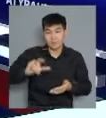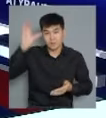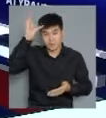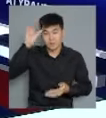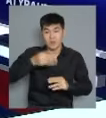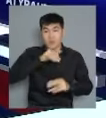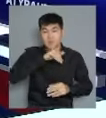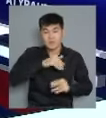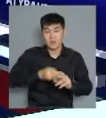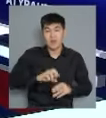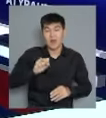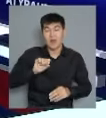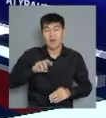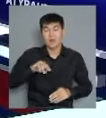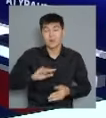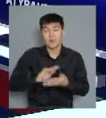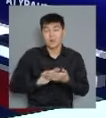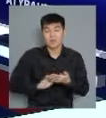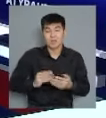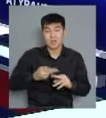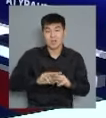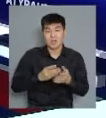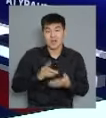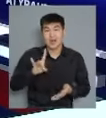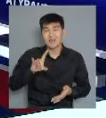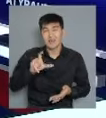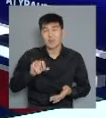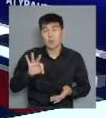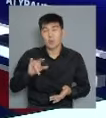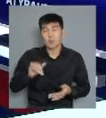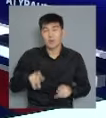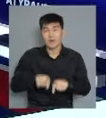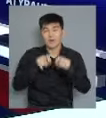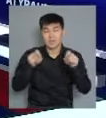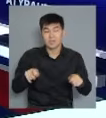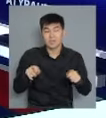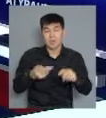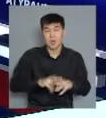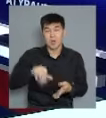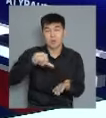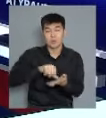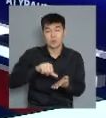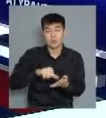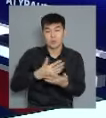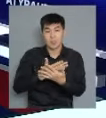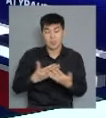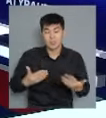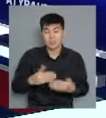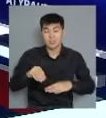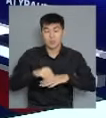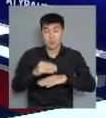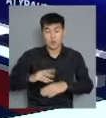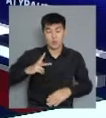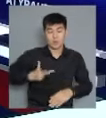Международной академии Айтматова, писателя-драматурга Рахымжана Отарбаева. В торжественном мероприятии приняли участие супруга и